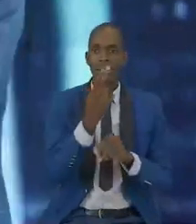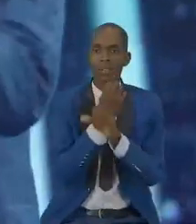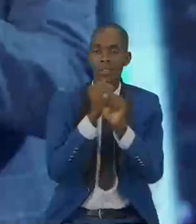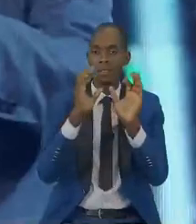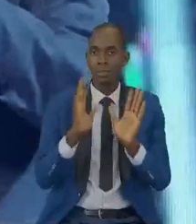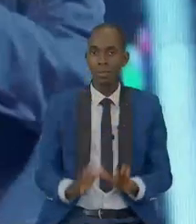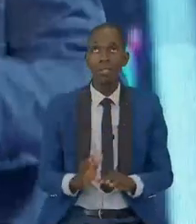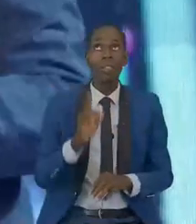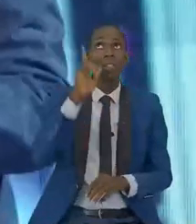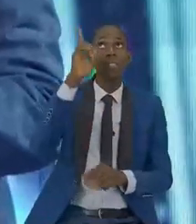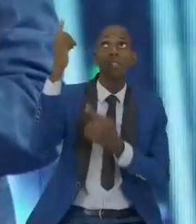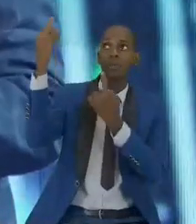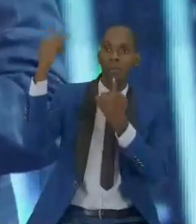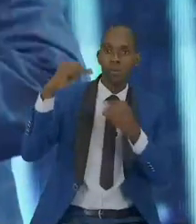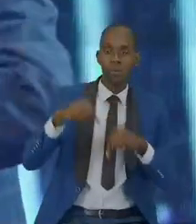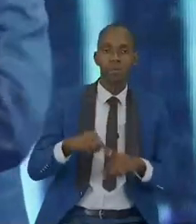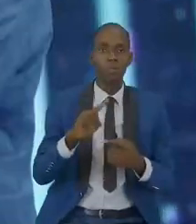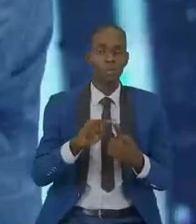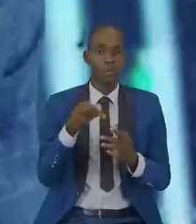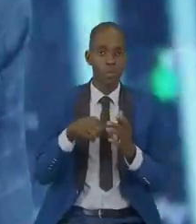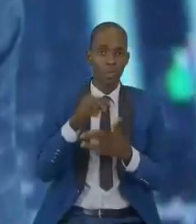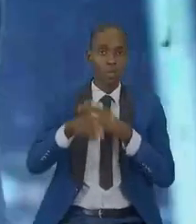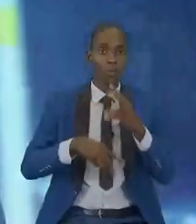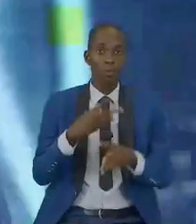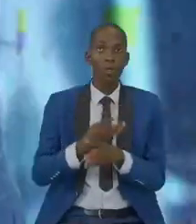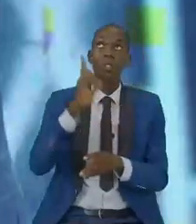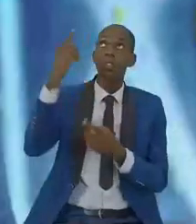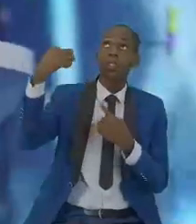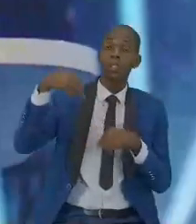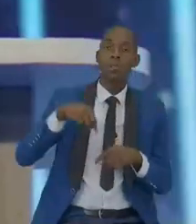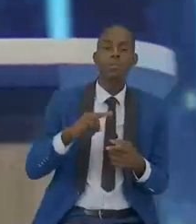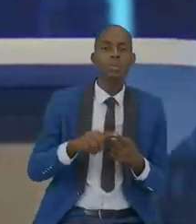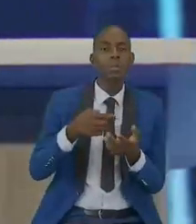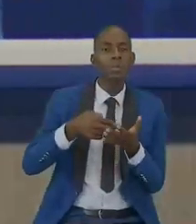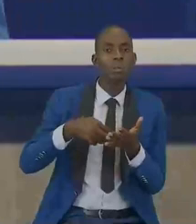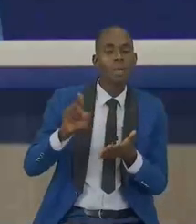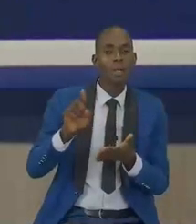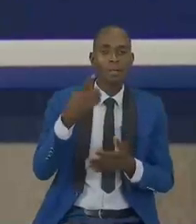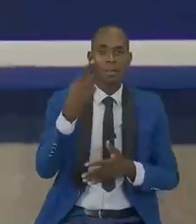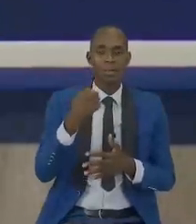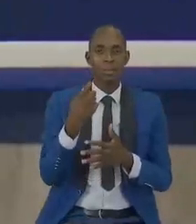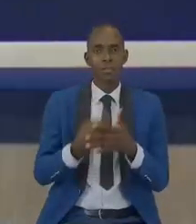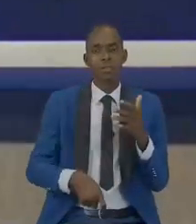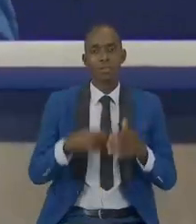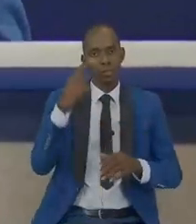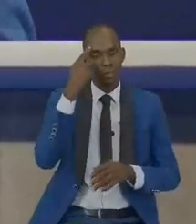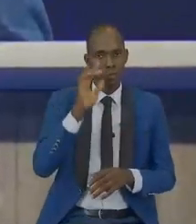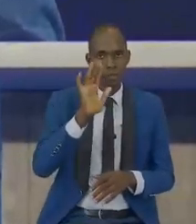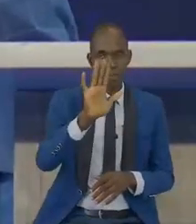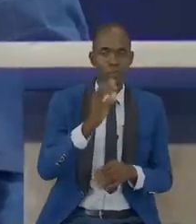le libérateur, Christ, le Rédempteur est venu dans ce monde. Il est venu payer